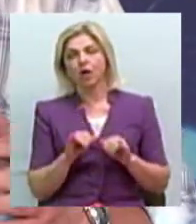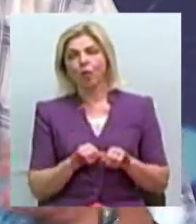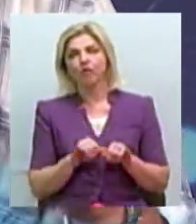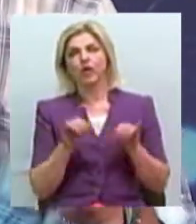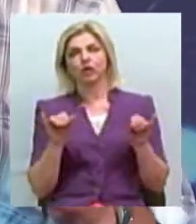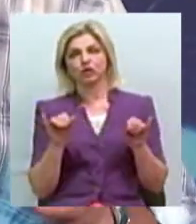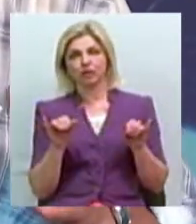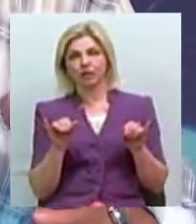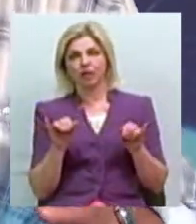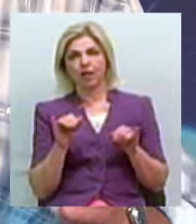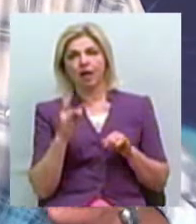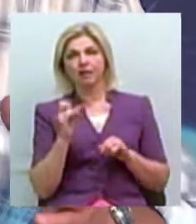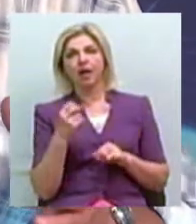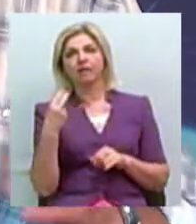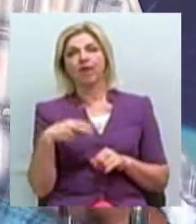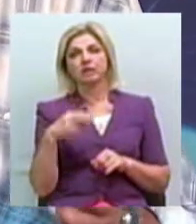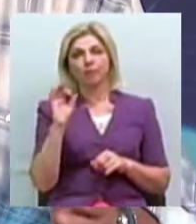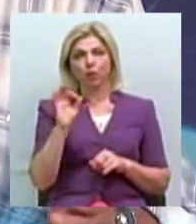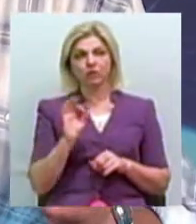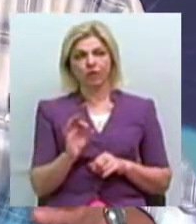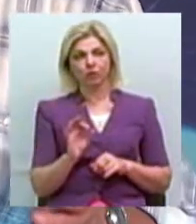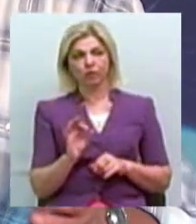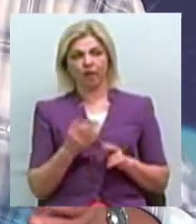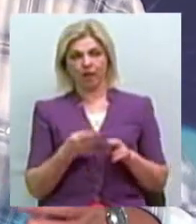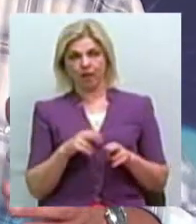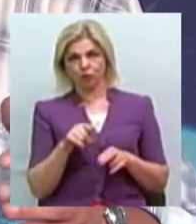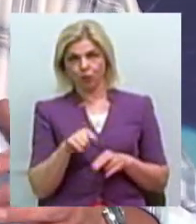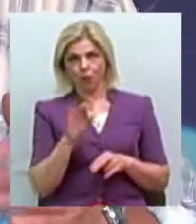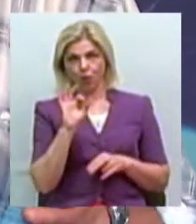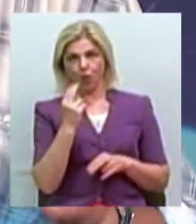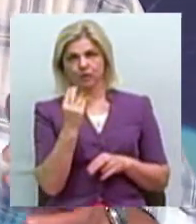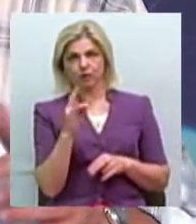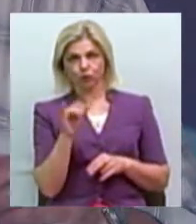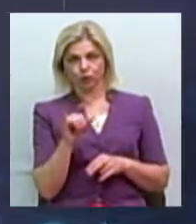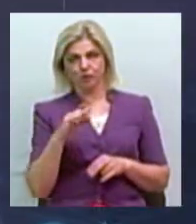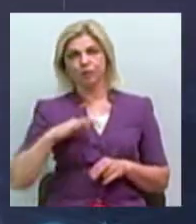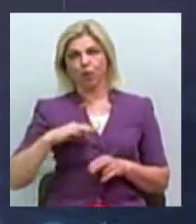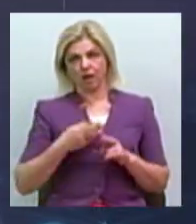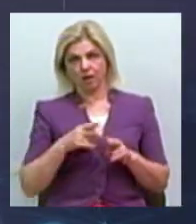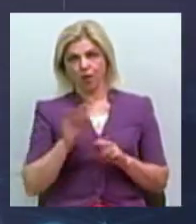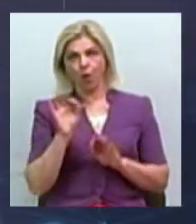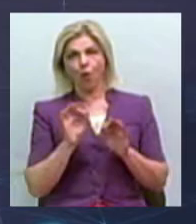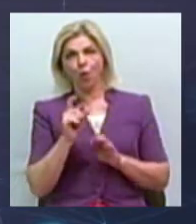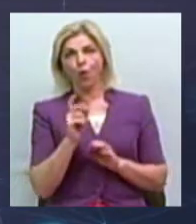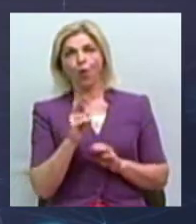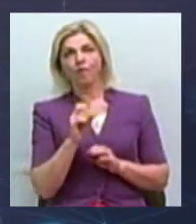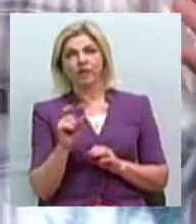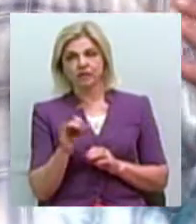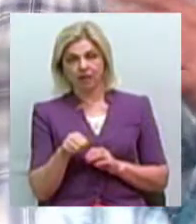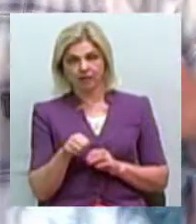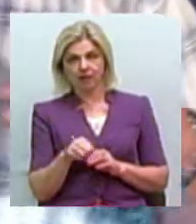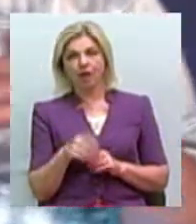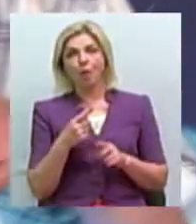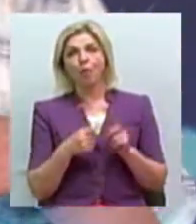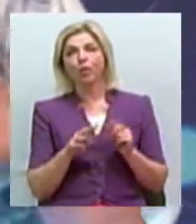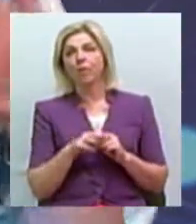на 20% эту оценку, применив этот коэффициент. 500 000 не стало, значит,